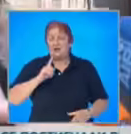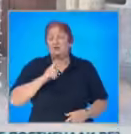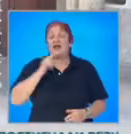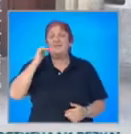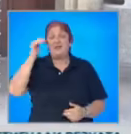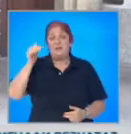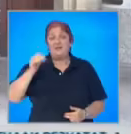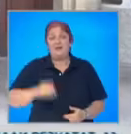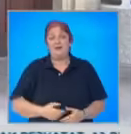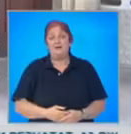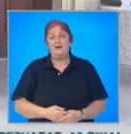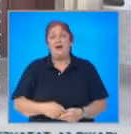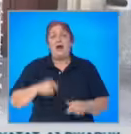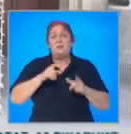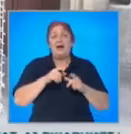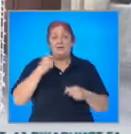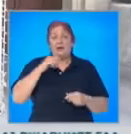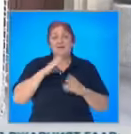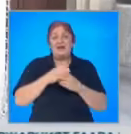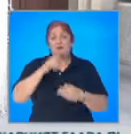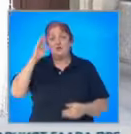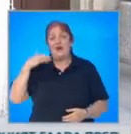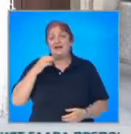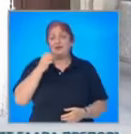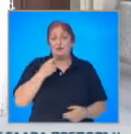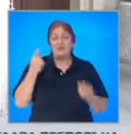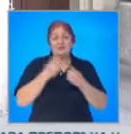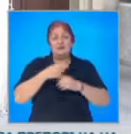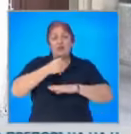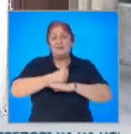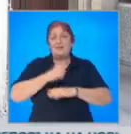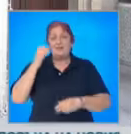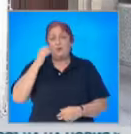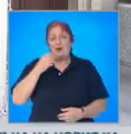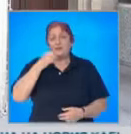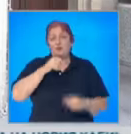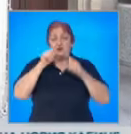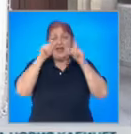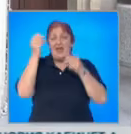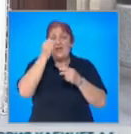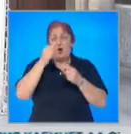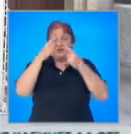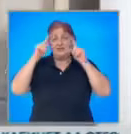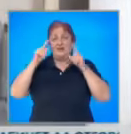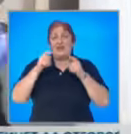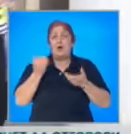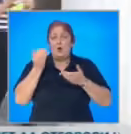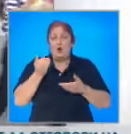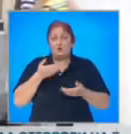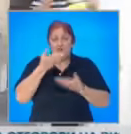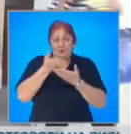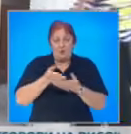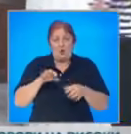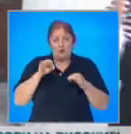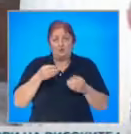бъде. Мария Бакалова заедно с майка си Румяна се срещна с кмета на Бургас. Получи иконата на Света Богородица за подарък,